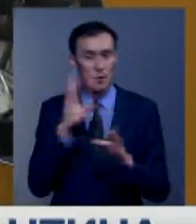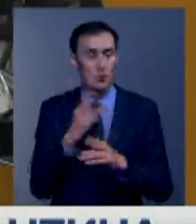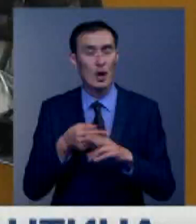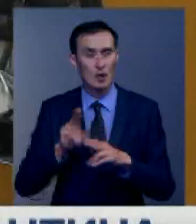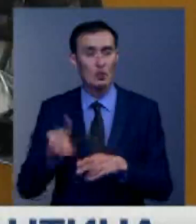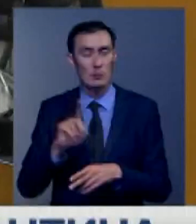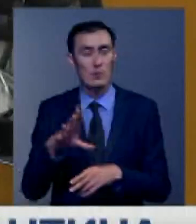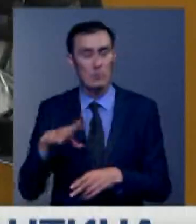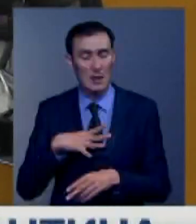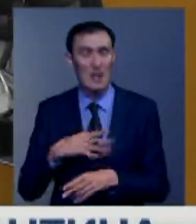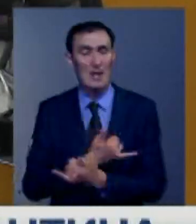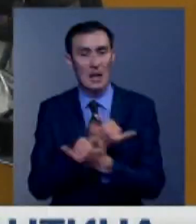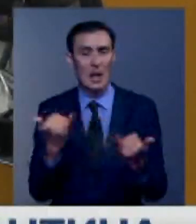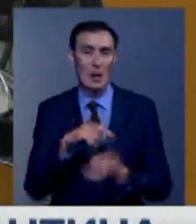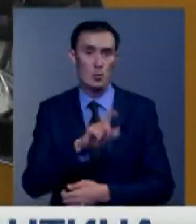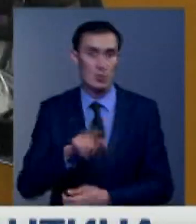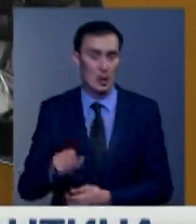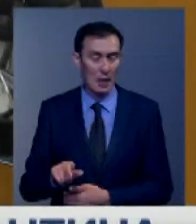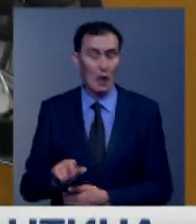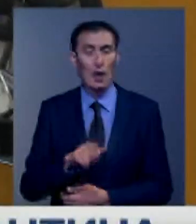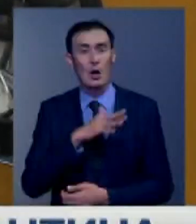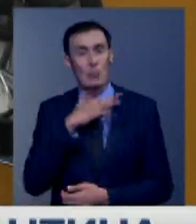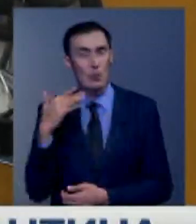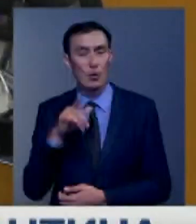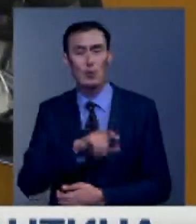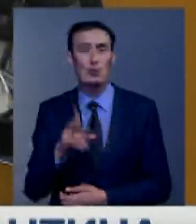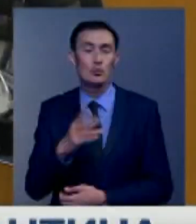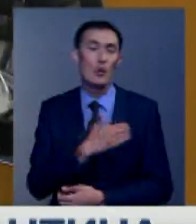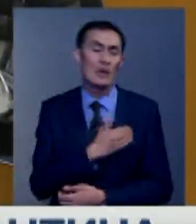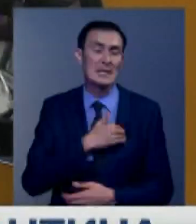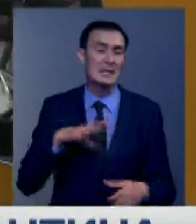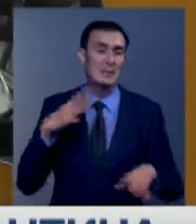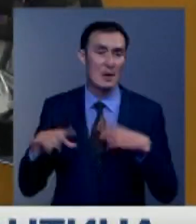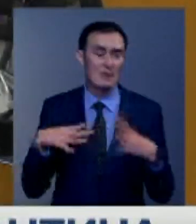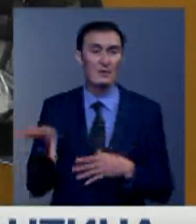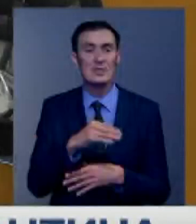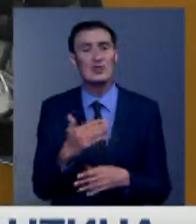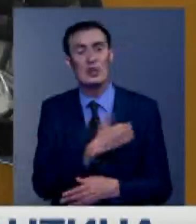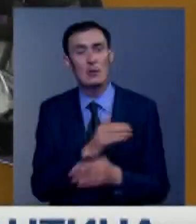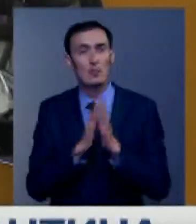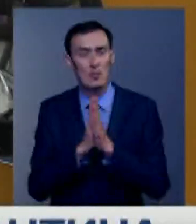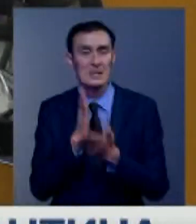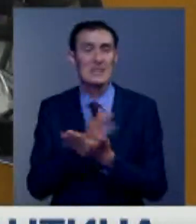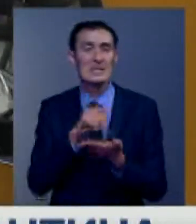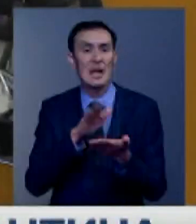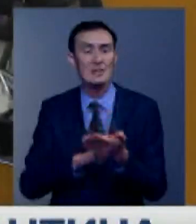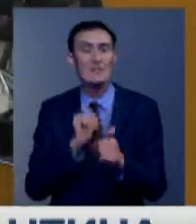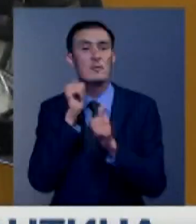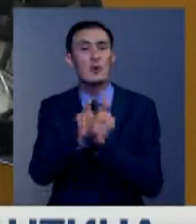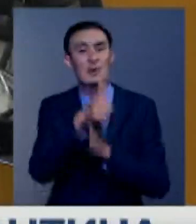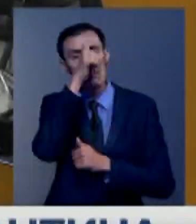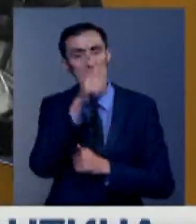для улучшения для людей. Вот. Также много люди хотят заниматься, все просятся. Имеются записи, за месяц вперед